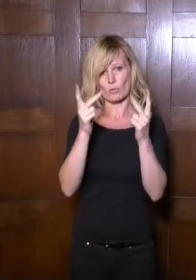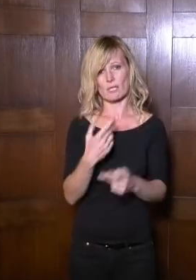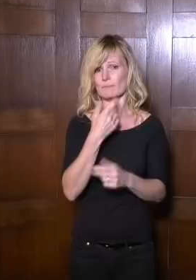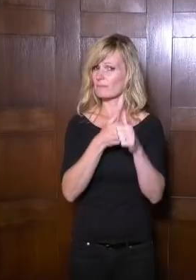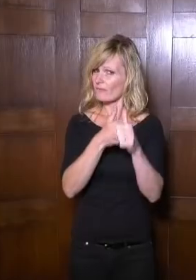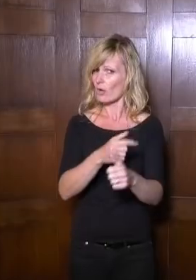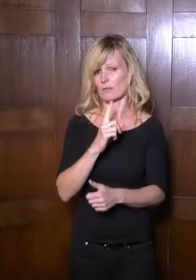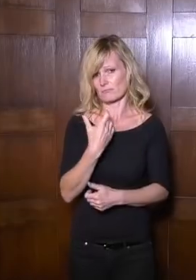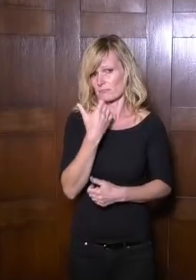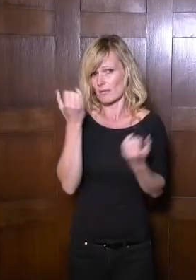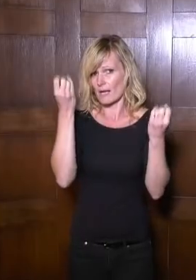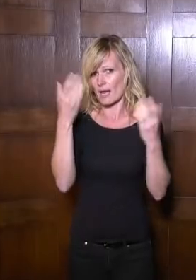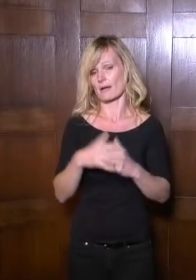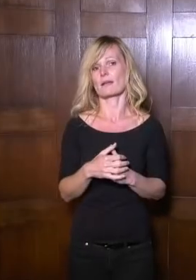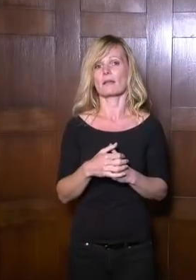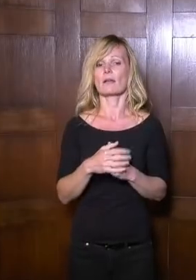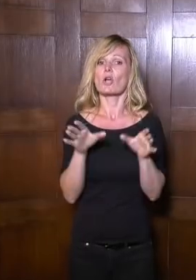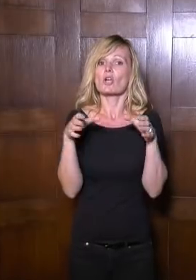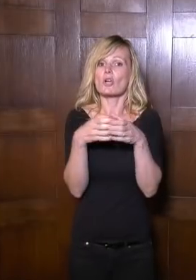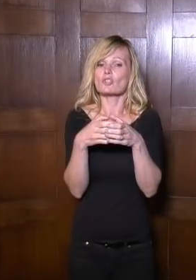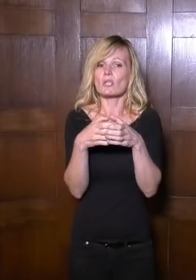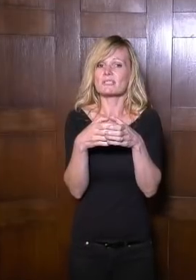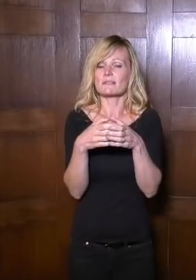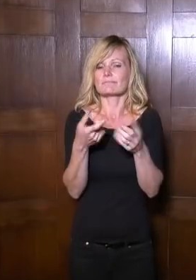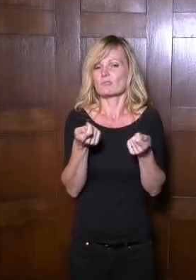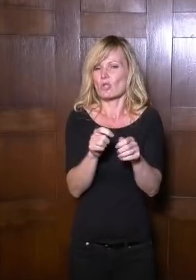und wir haben natürlich durch unsere geschlossenen Gruppen auch klare